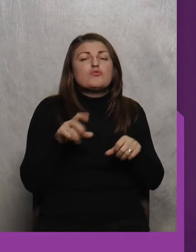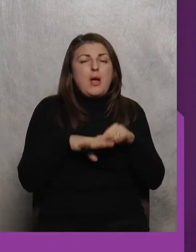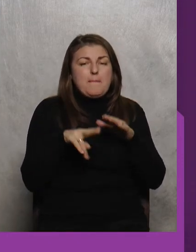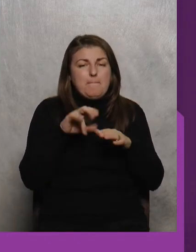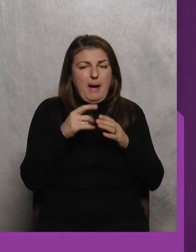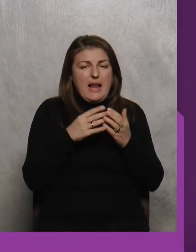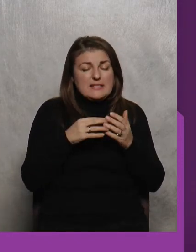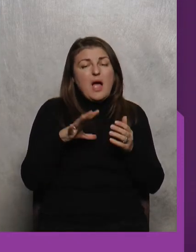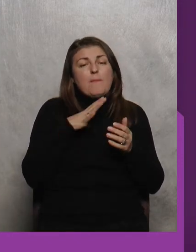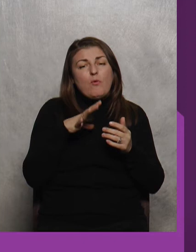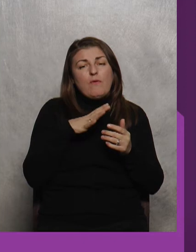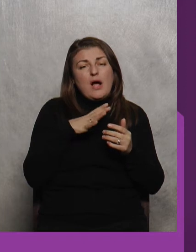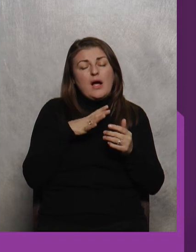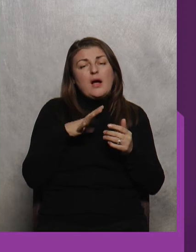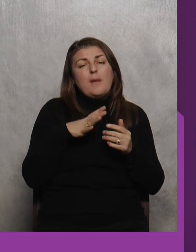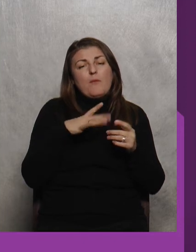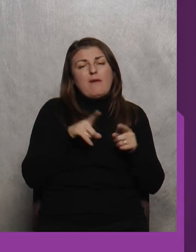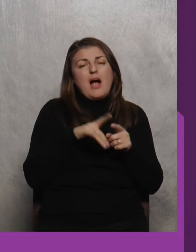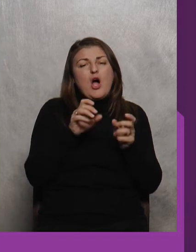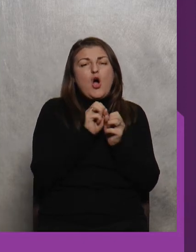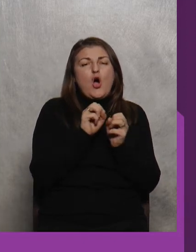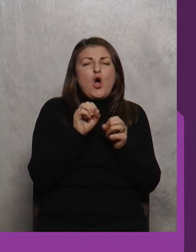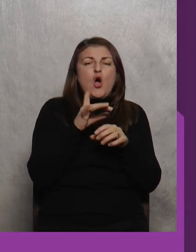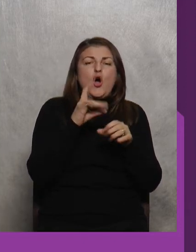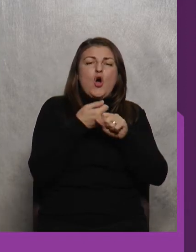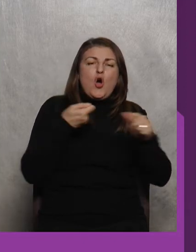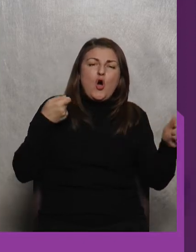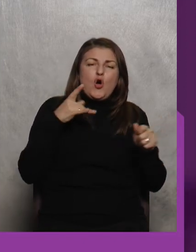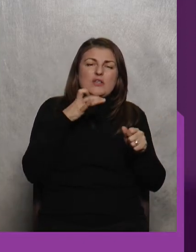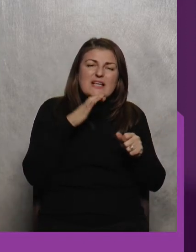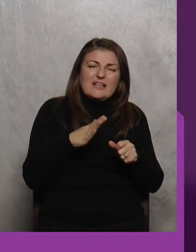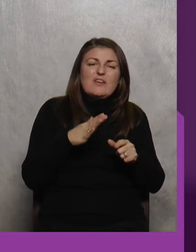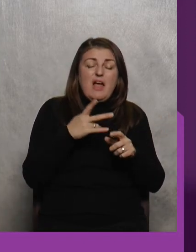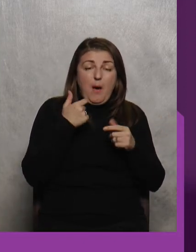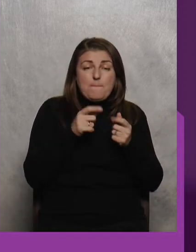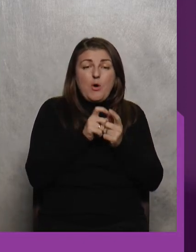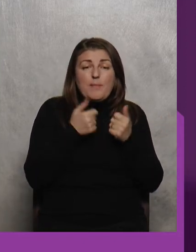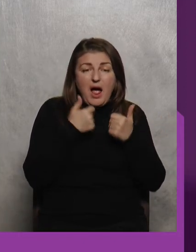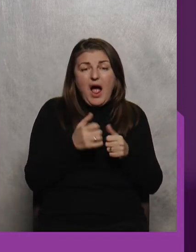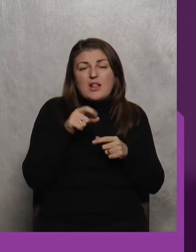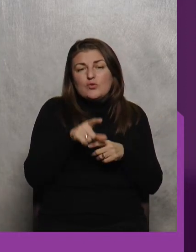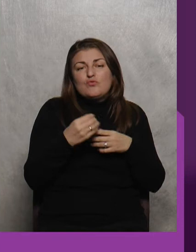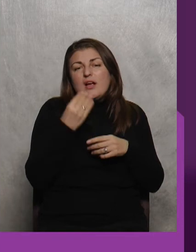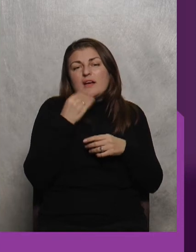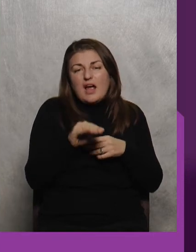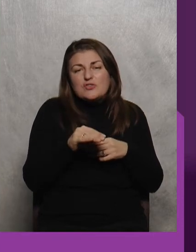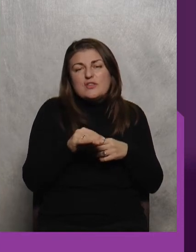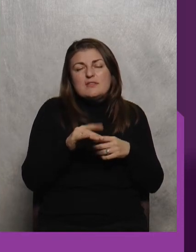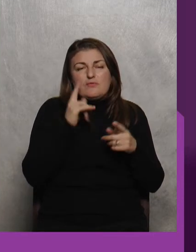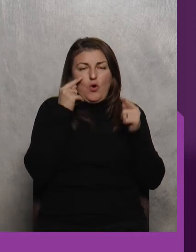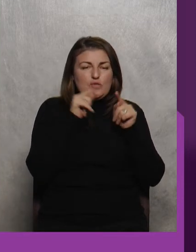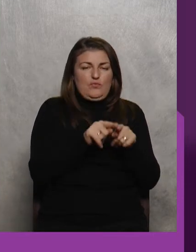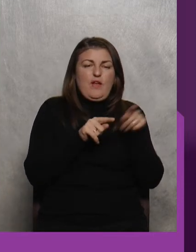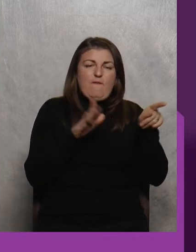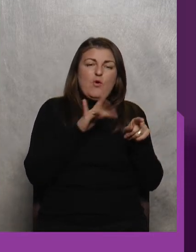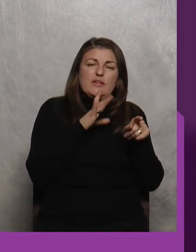пальці, кісті? Буває розрив, розтяжіння, от бачите, гарна боротьба, але вже тут вже краще